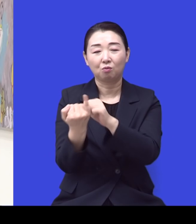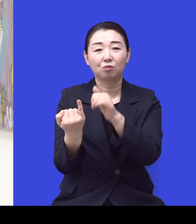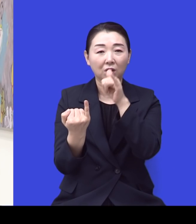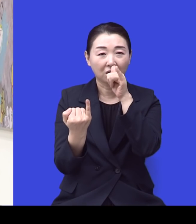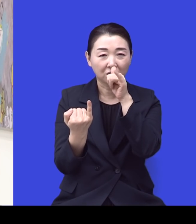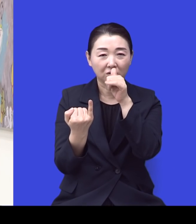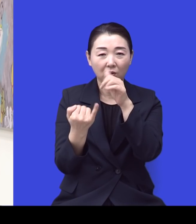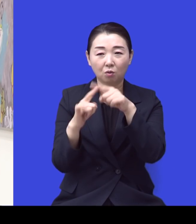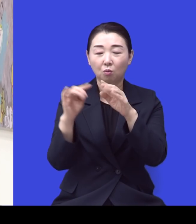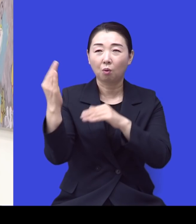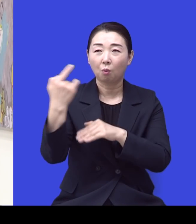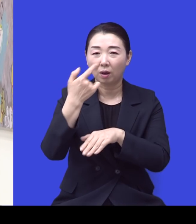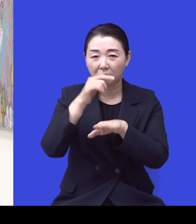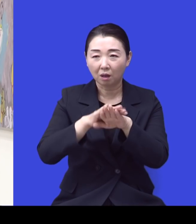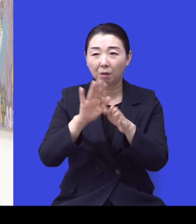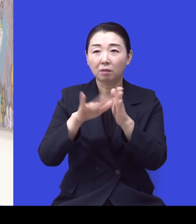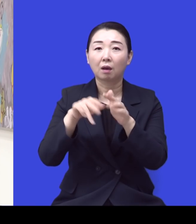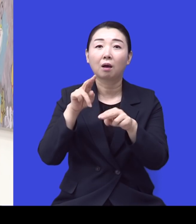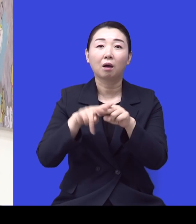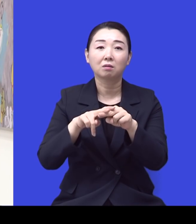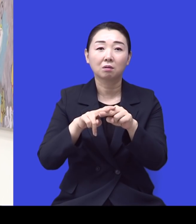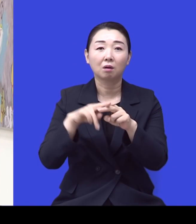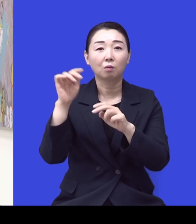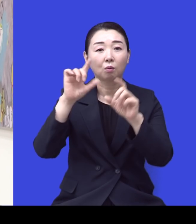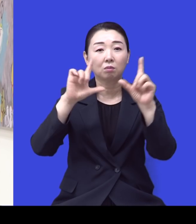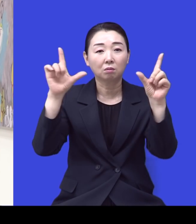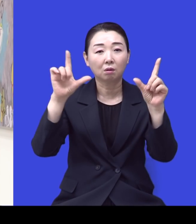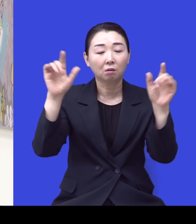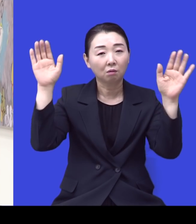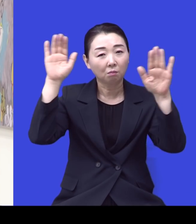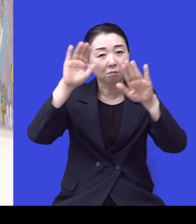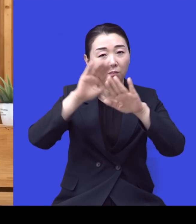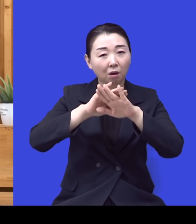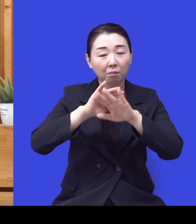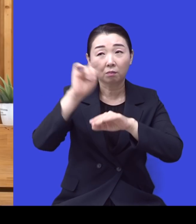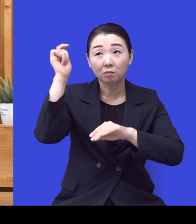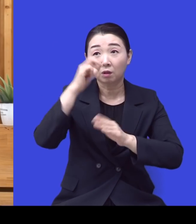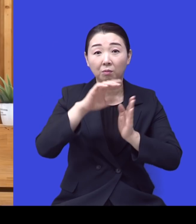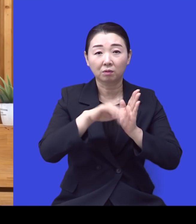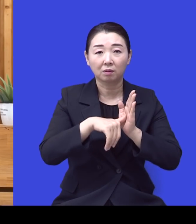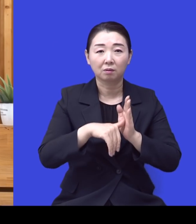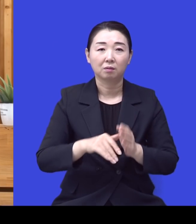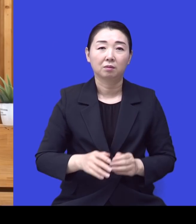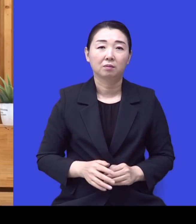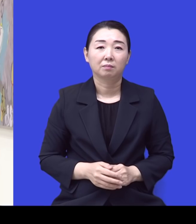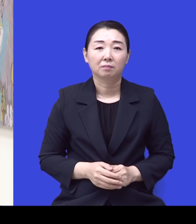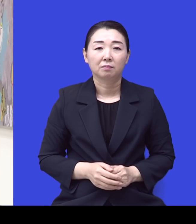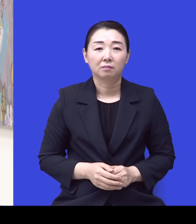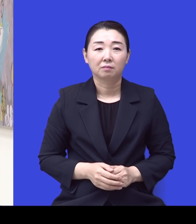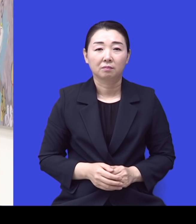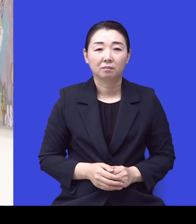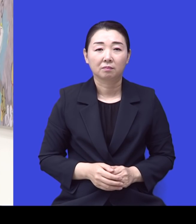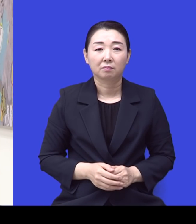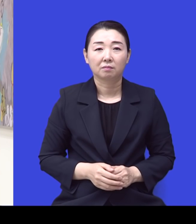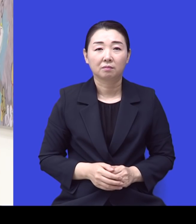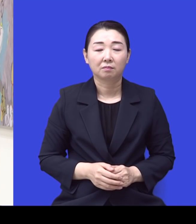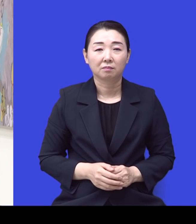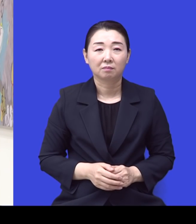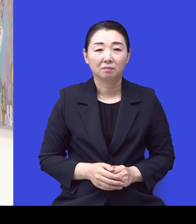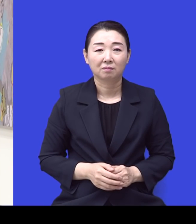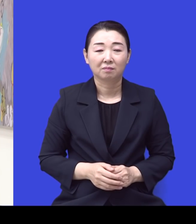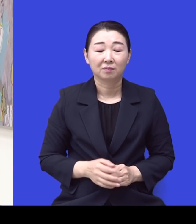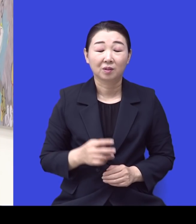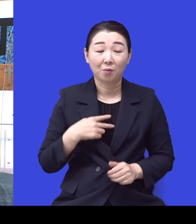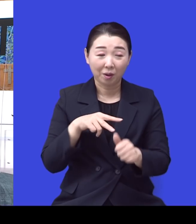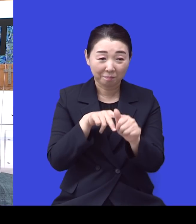시간에 앉아 있는데 아니 그런데 어느 날 이분이 밤이 됐는데 새벽에 예. 제가 이제 그 당시 그 교회가 이제